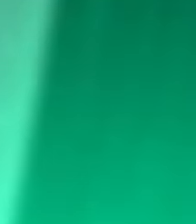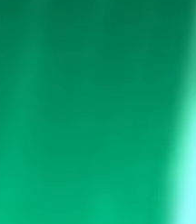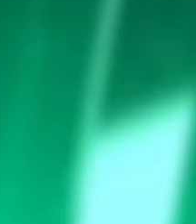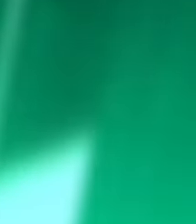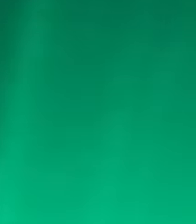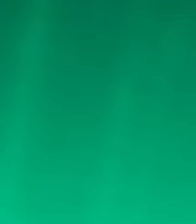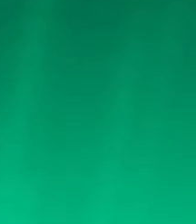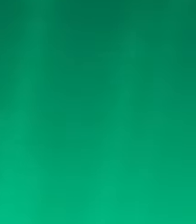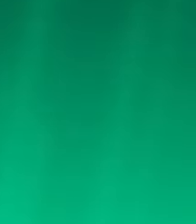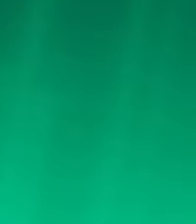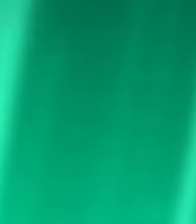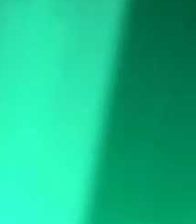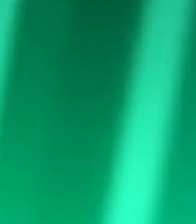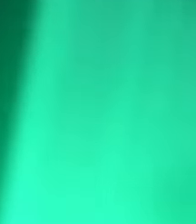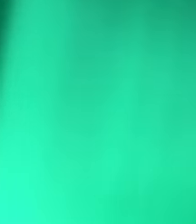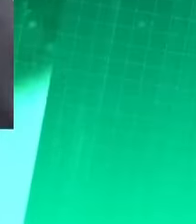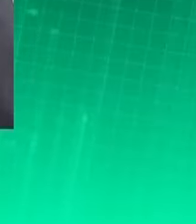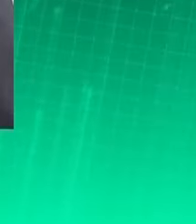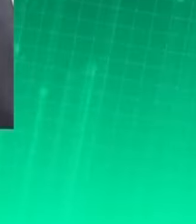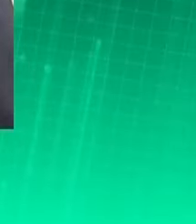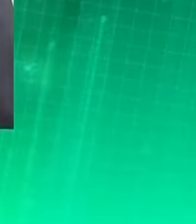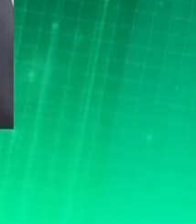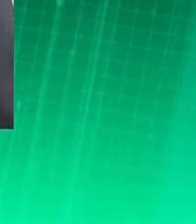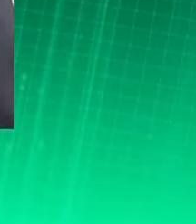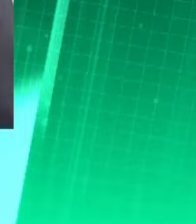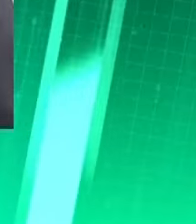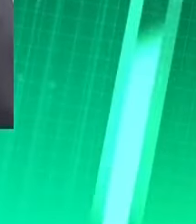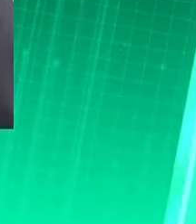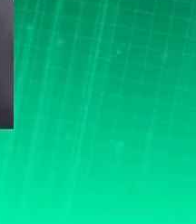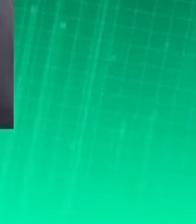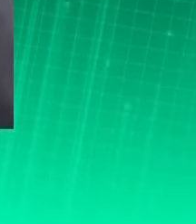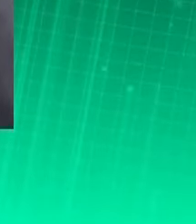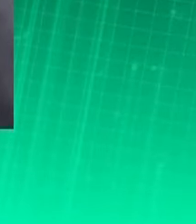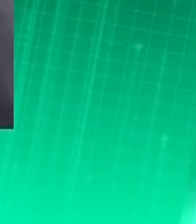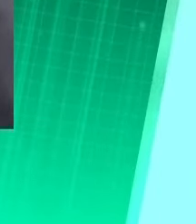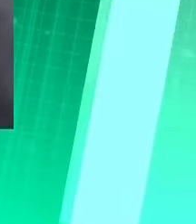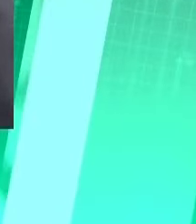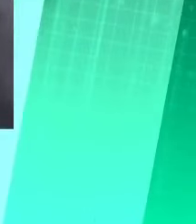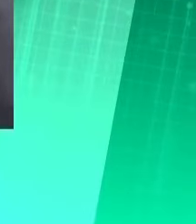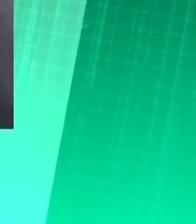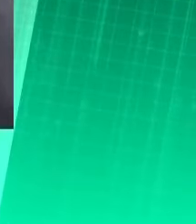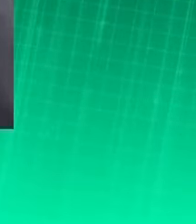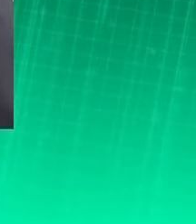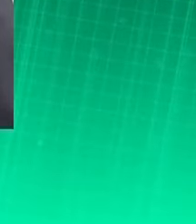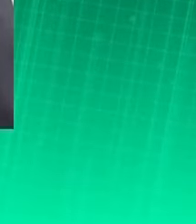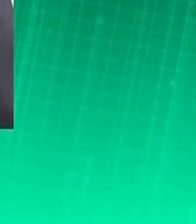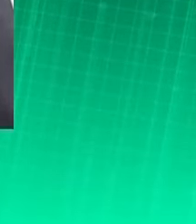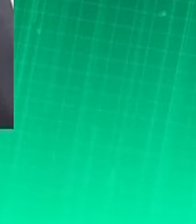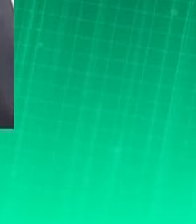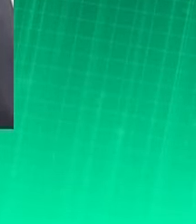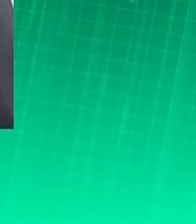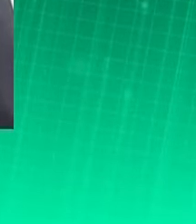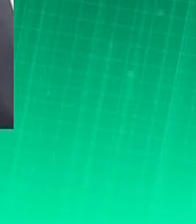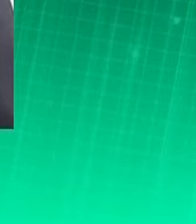эту тему мы обсудим со специалистом ЕНПФ. Добрый вечер, Назым Абдухалимович. Скажите, пожалуйста, куда обращаться в случае